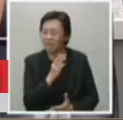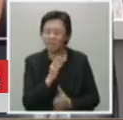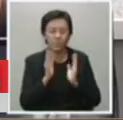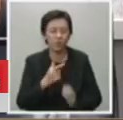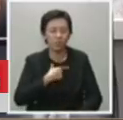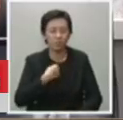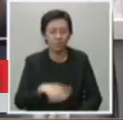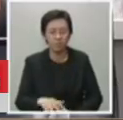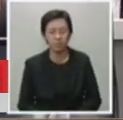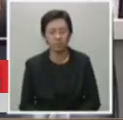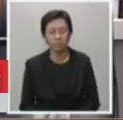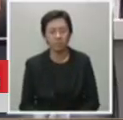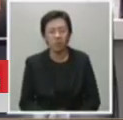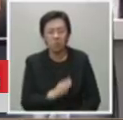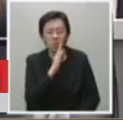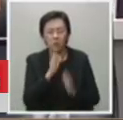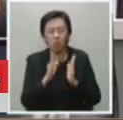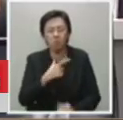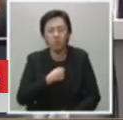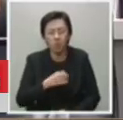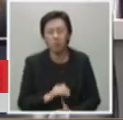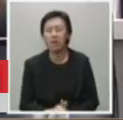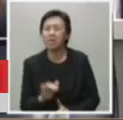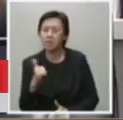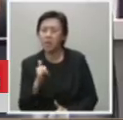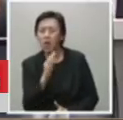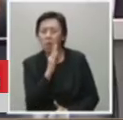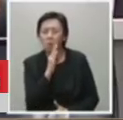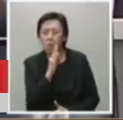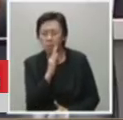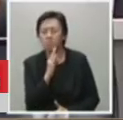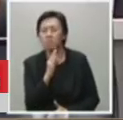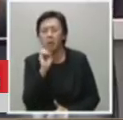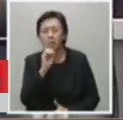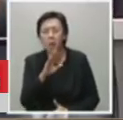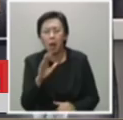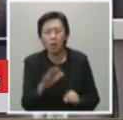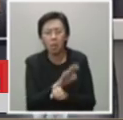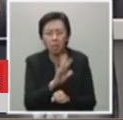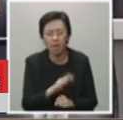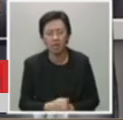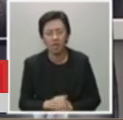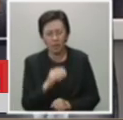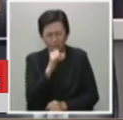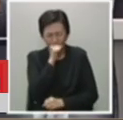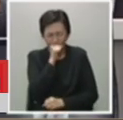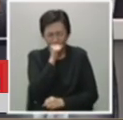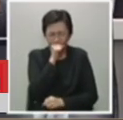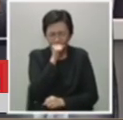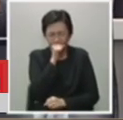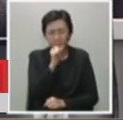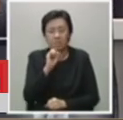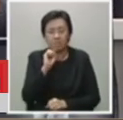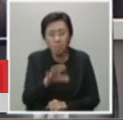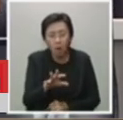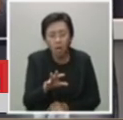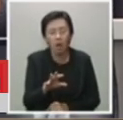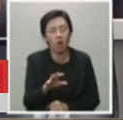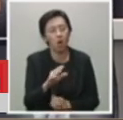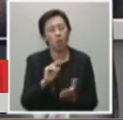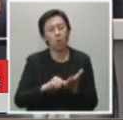อบครับหลายคนบอกเฮ้ยบางเรื่องมันก็ต้องโกหกบ้างนะบอกหมดไม่ได้เพราะความลับมันคือความลับถ้าบอกแล้วเดี๋ยวมันจะ